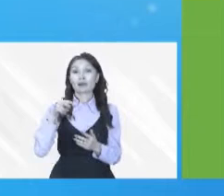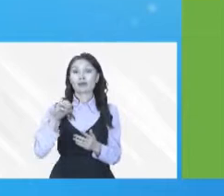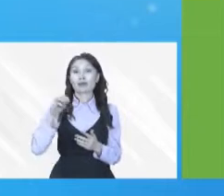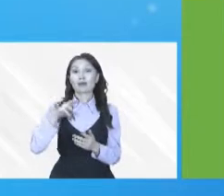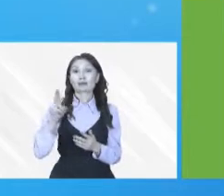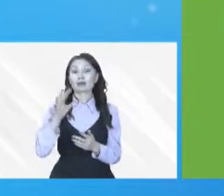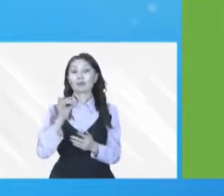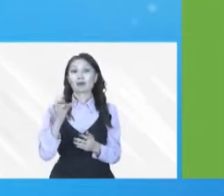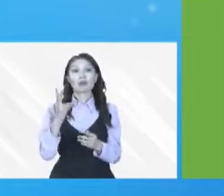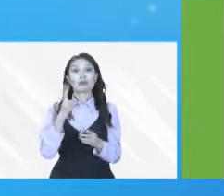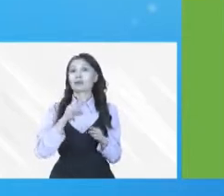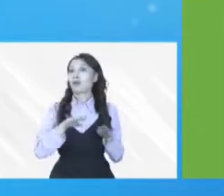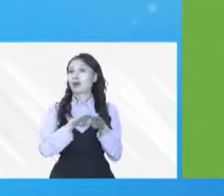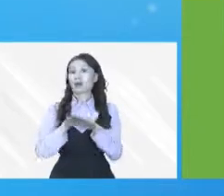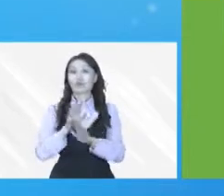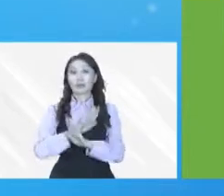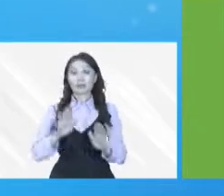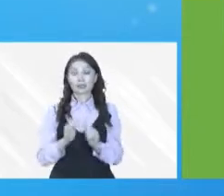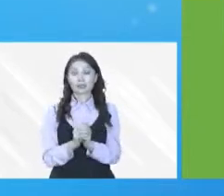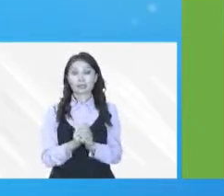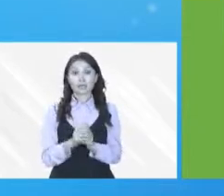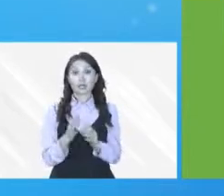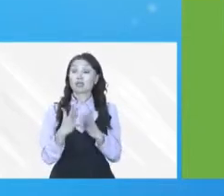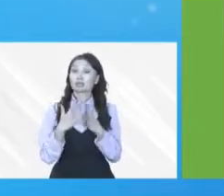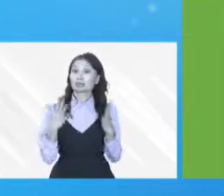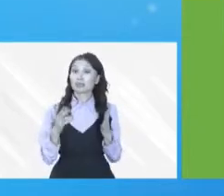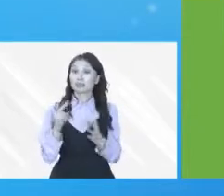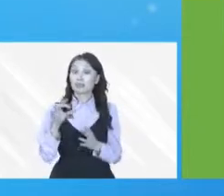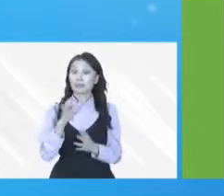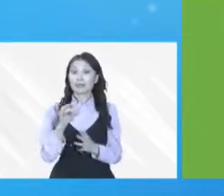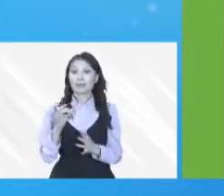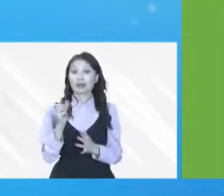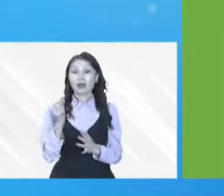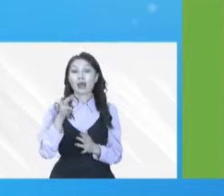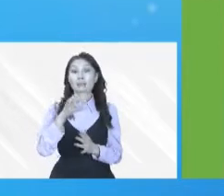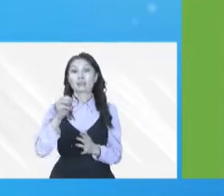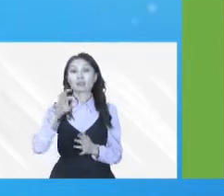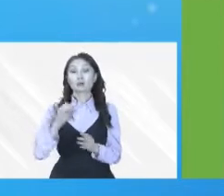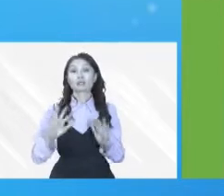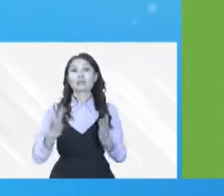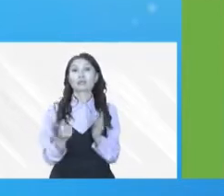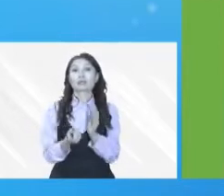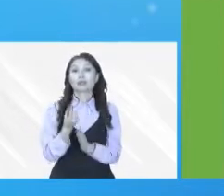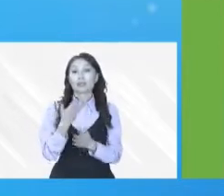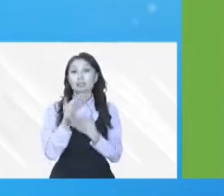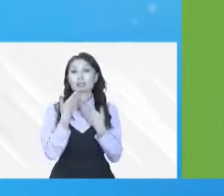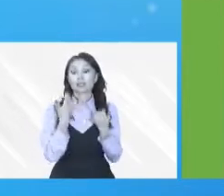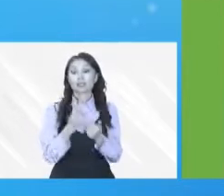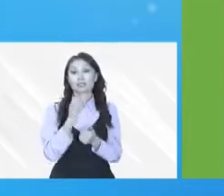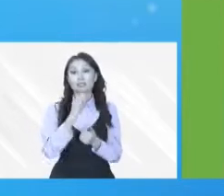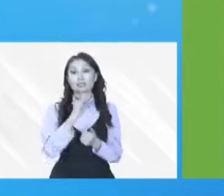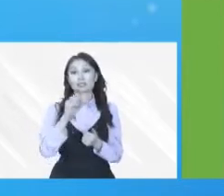клетками неравномерно. Часто при амитозе не происходит и